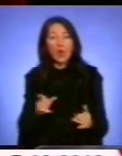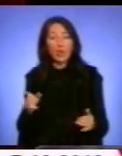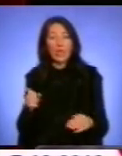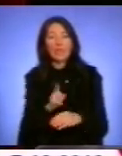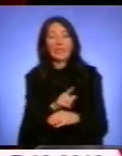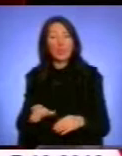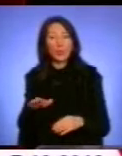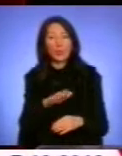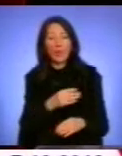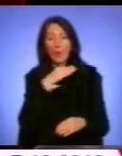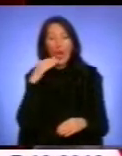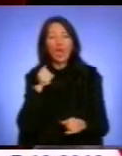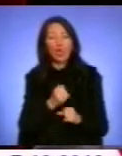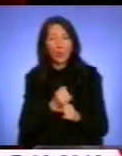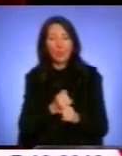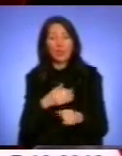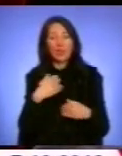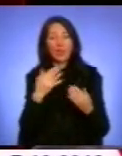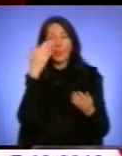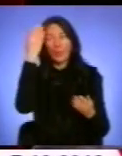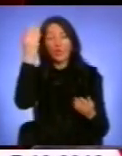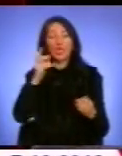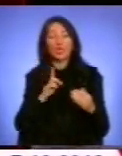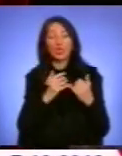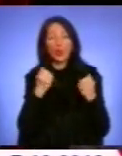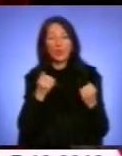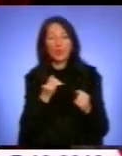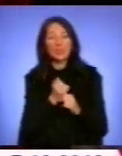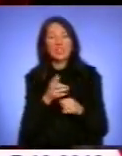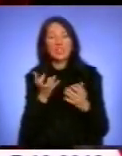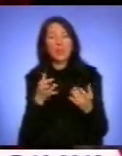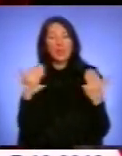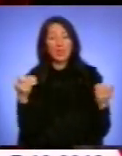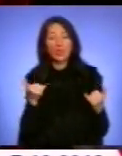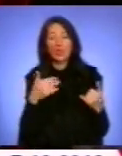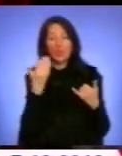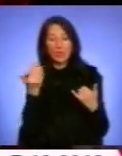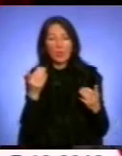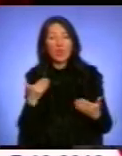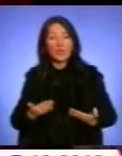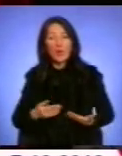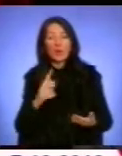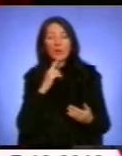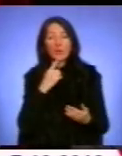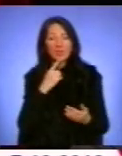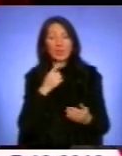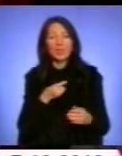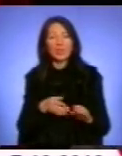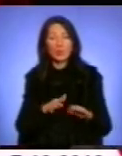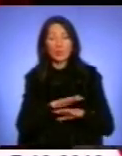Тернопільщини. Багато робите. Дай вам Боже здоров'я зробити ще більше. Сьогодні ми з вами живемо в тяжкий суспільно-політичний